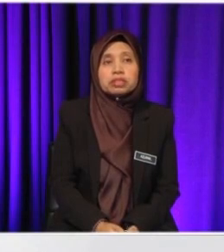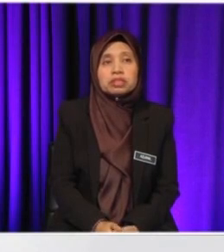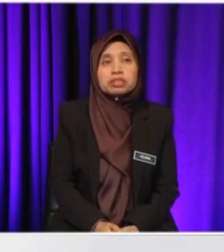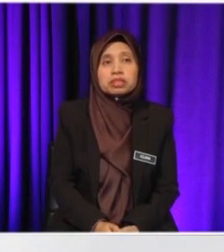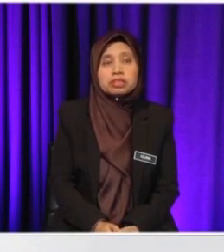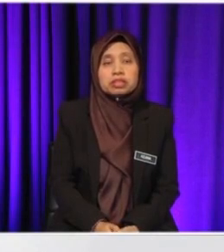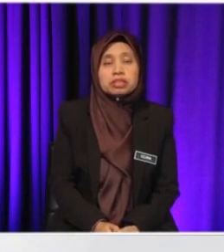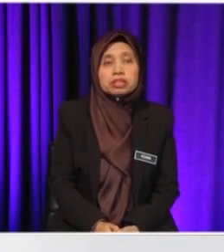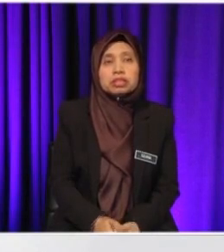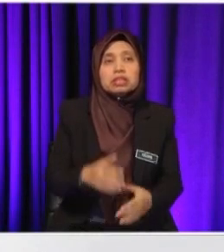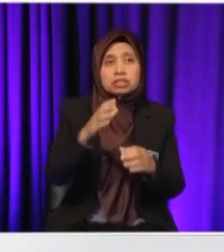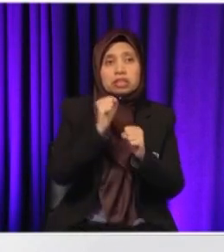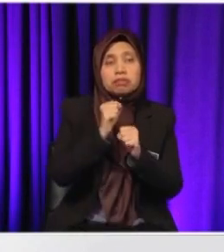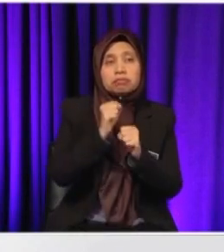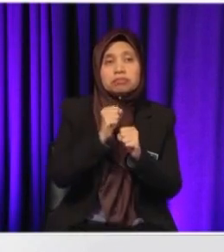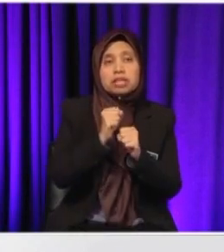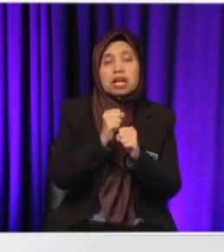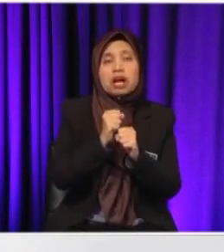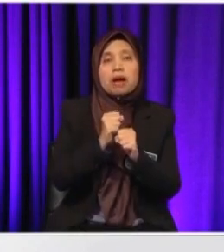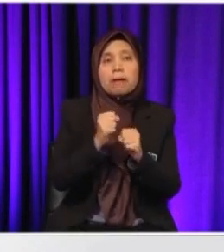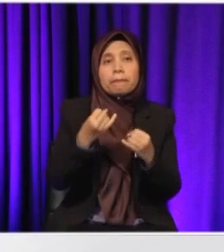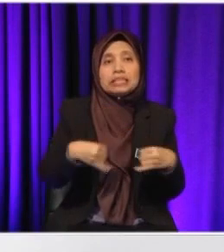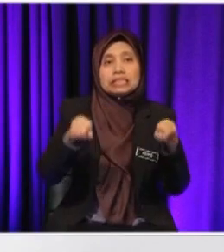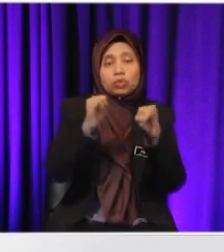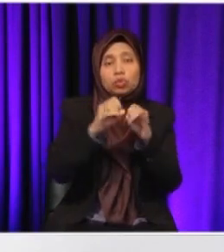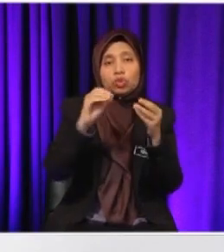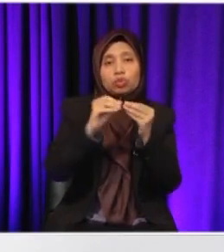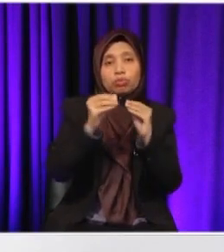Saya ambil peristiwa yang kelima. Baik, teruskan.